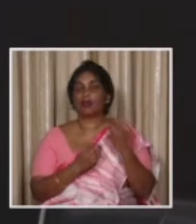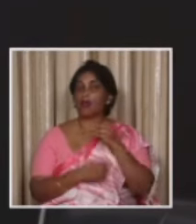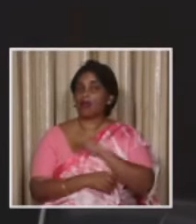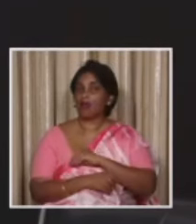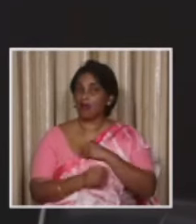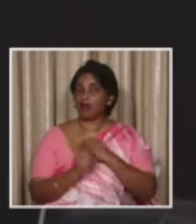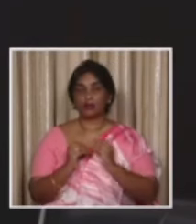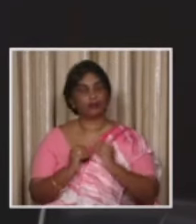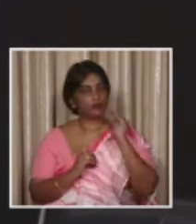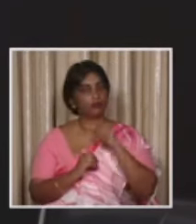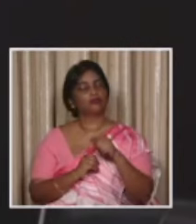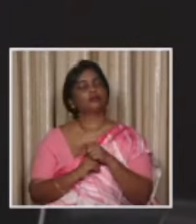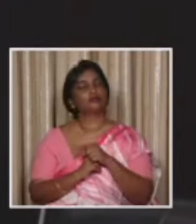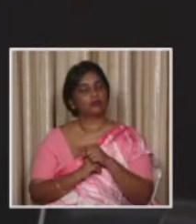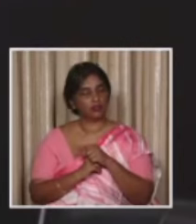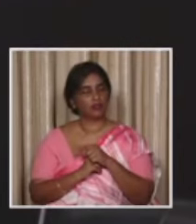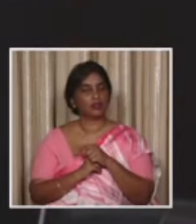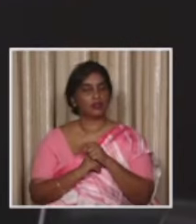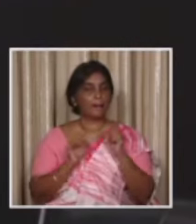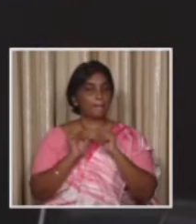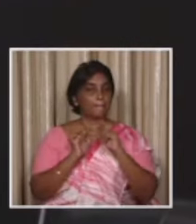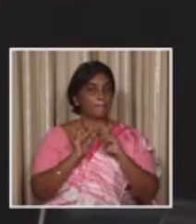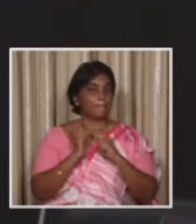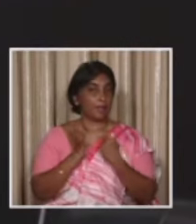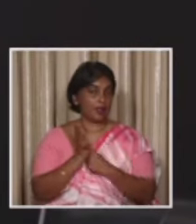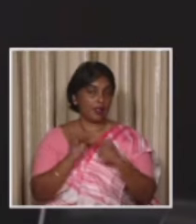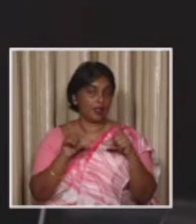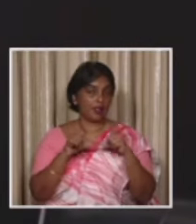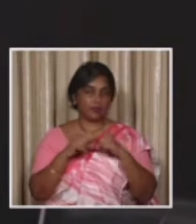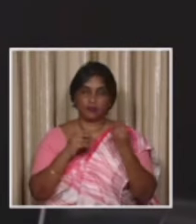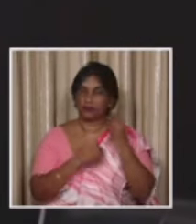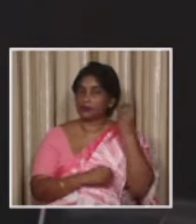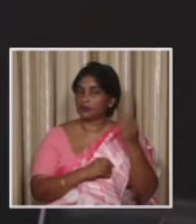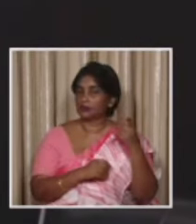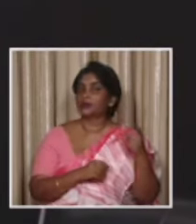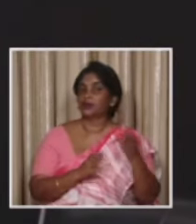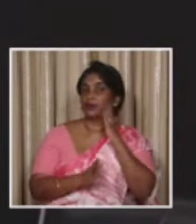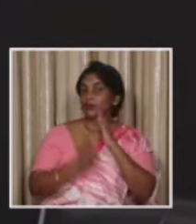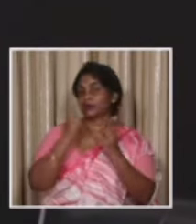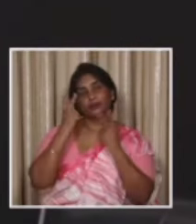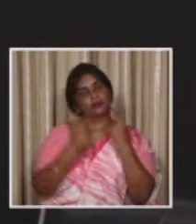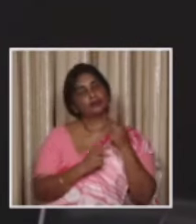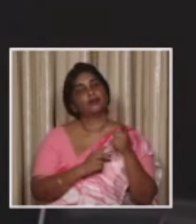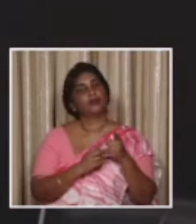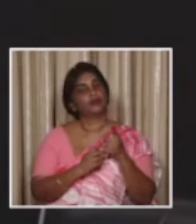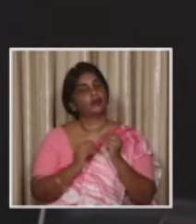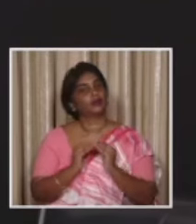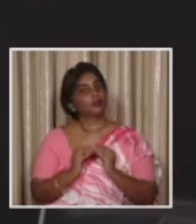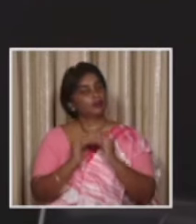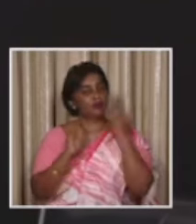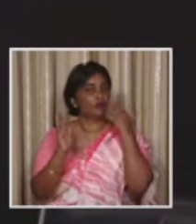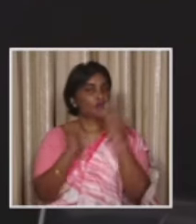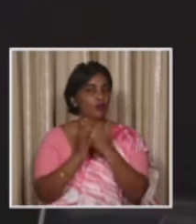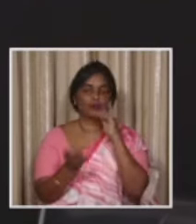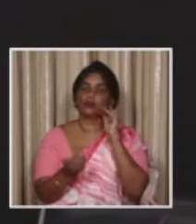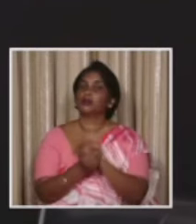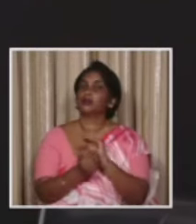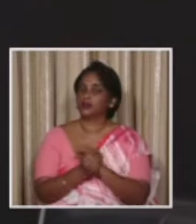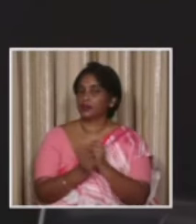වැඩි කරගන්න ඒ බියර් ලයිසන් වැනි දේවල් ලබා දීලා මේ සංචාරක කර්මාන්ත කරුවව ආරක්ෂා